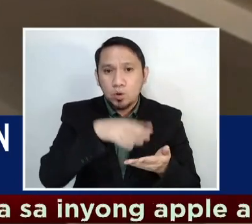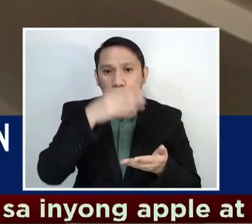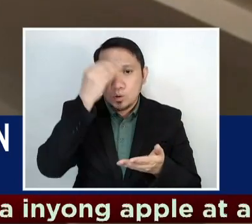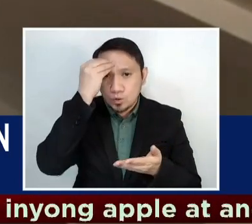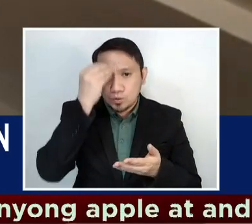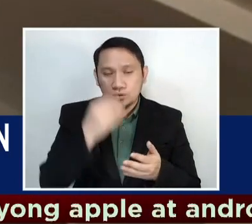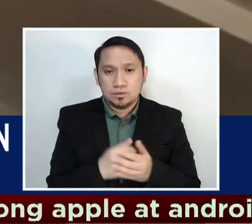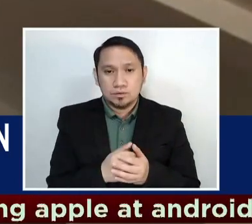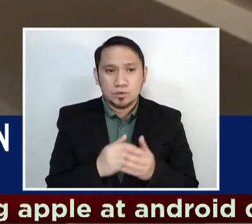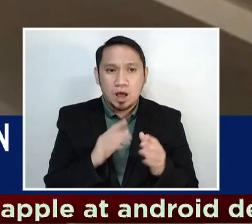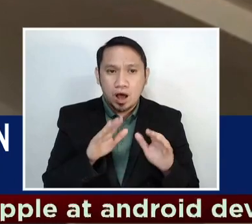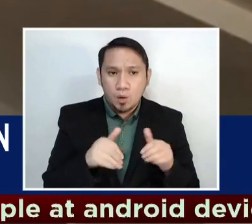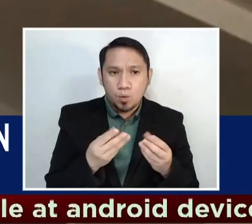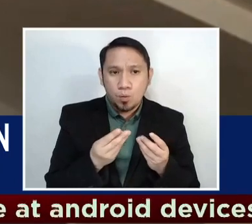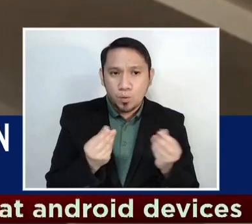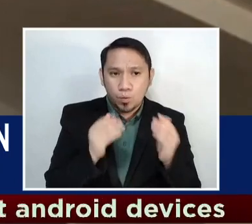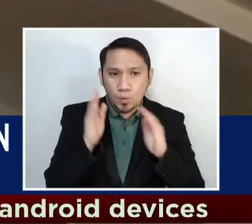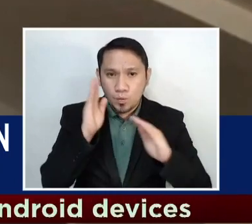mag-problem solving.